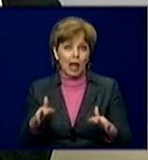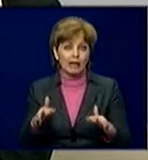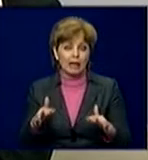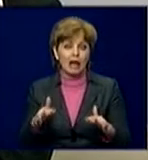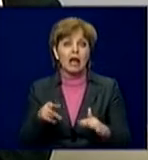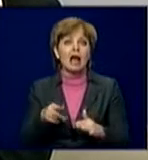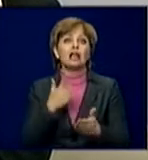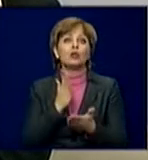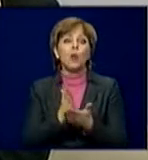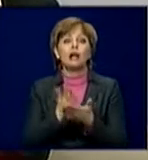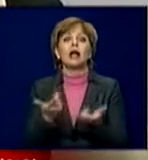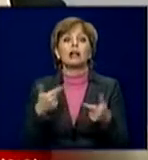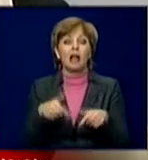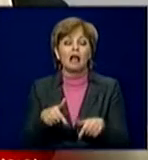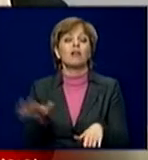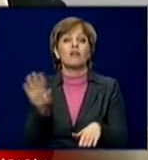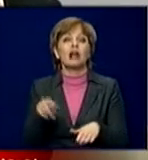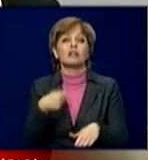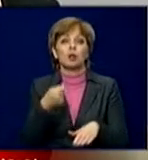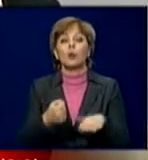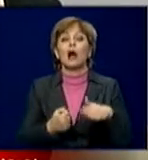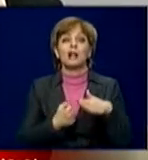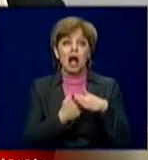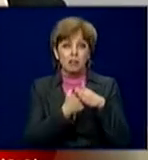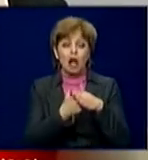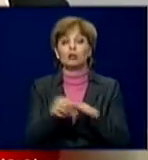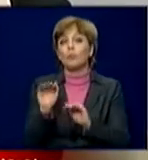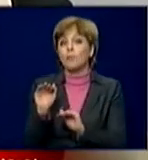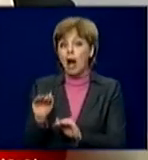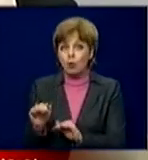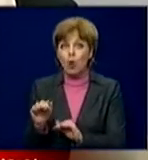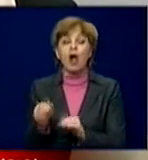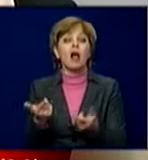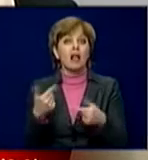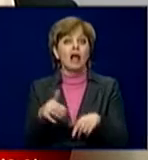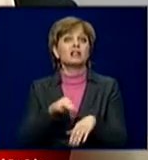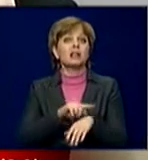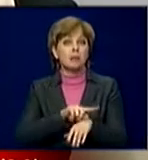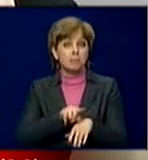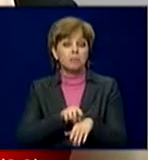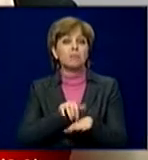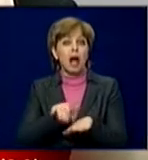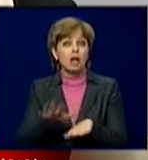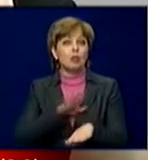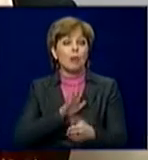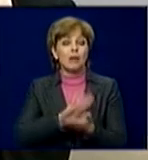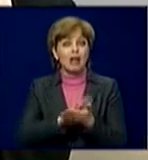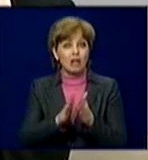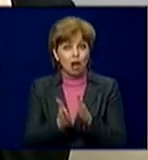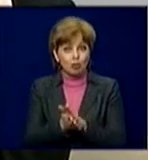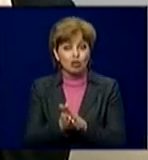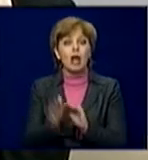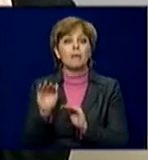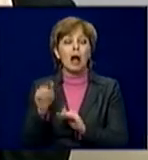noteikts laiks, kad valsts var sniegt atbalstu bankai, un tad, kad šis laiks ir pagājis, par ko mēs esam vienojušies, tad banka ir jāpārdod,